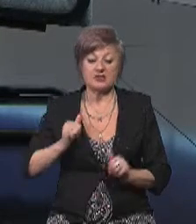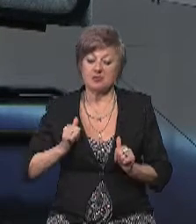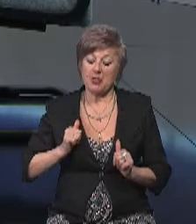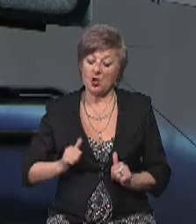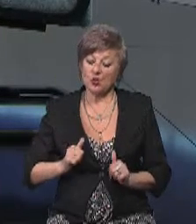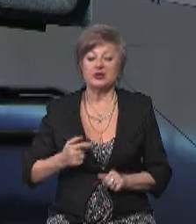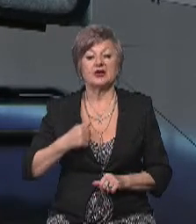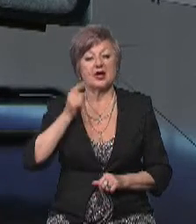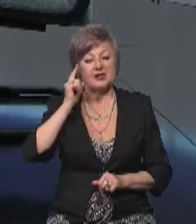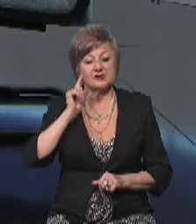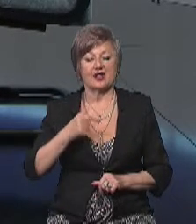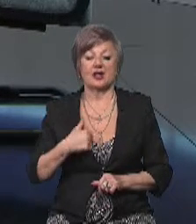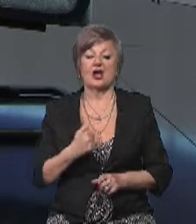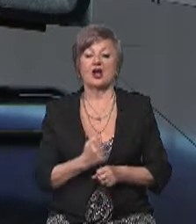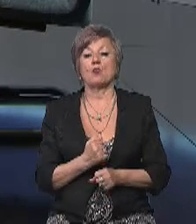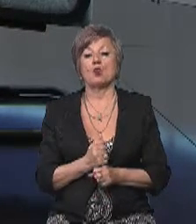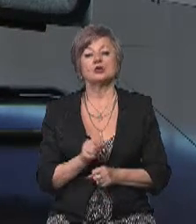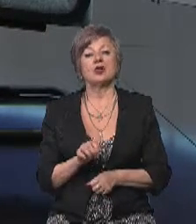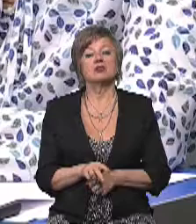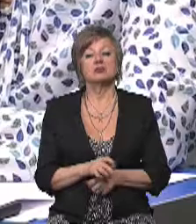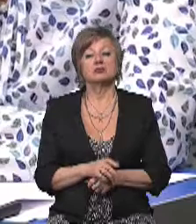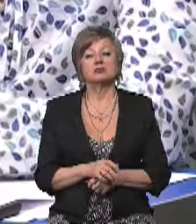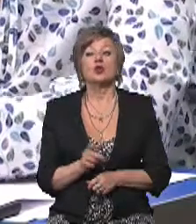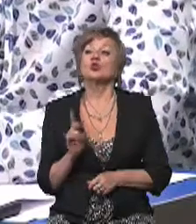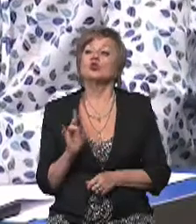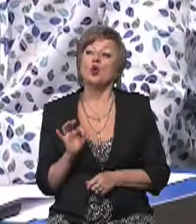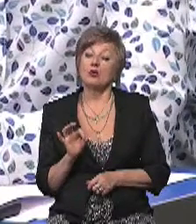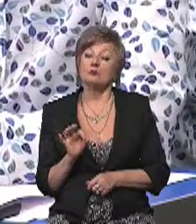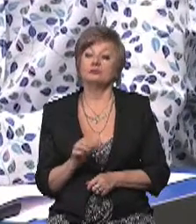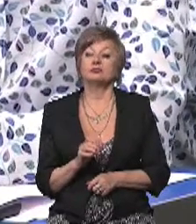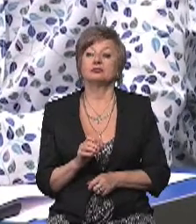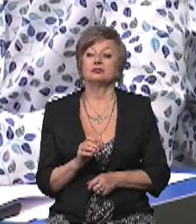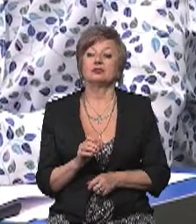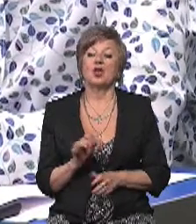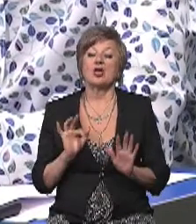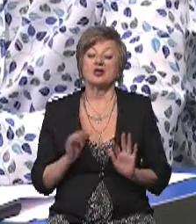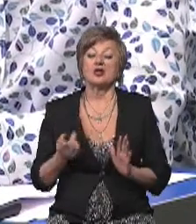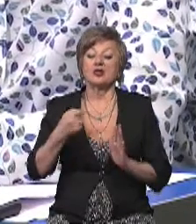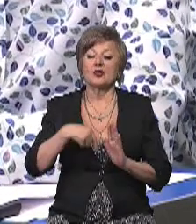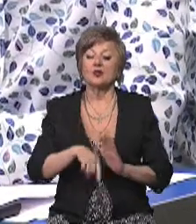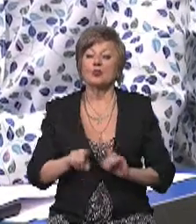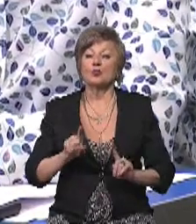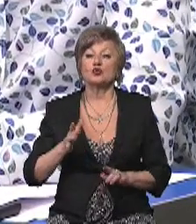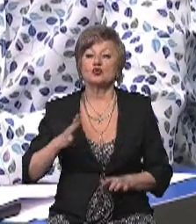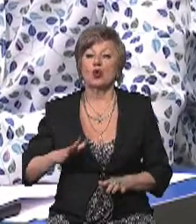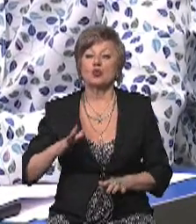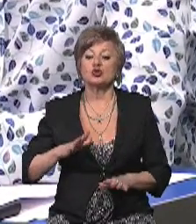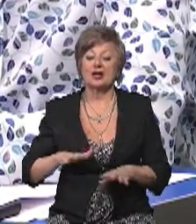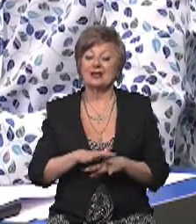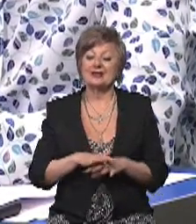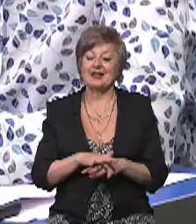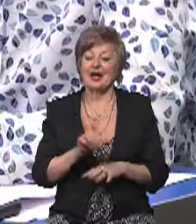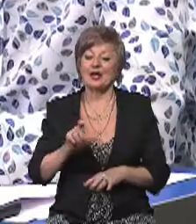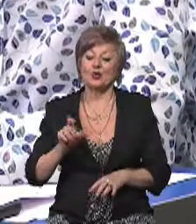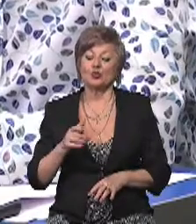тому що я знаю, що я працював. Але тепер скажіть про систему. Але справа в тому, що очікування, народні